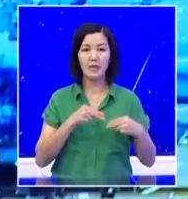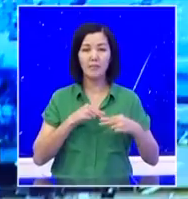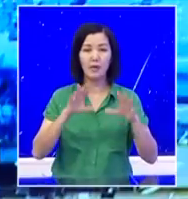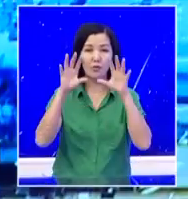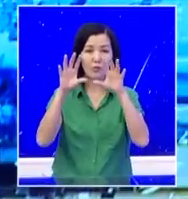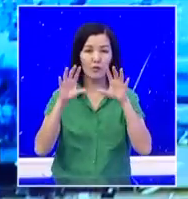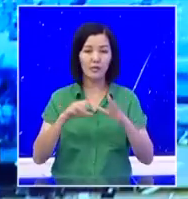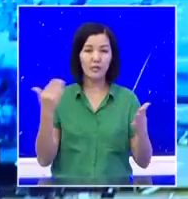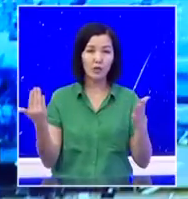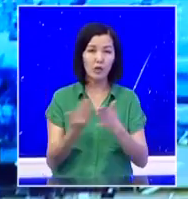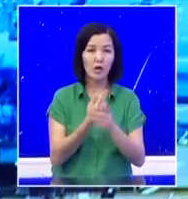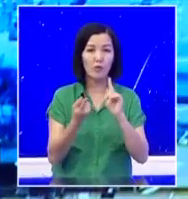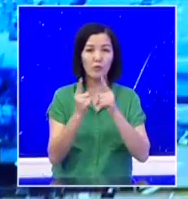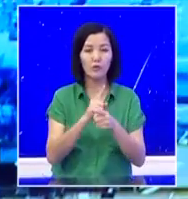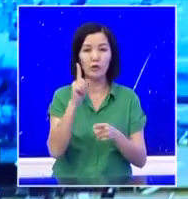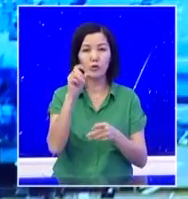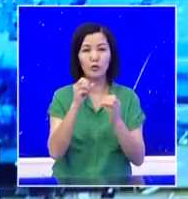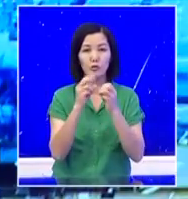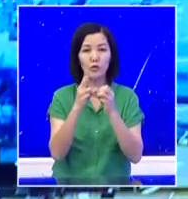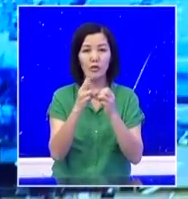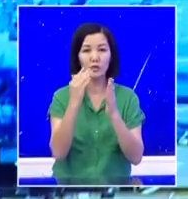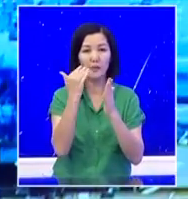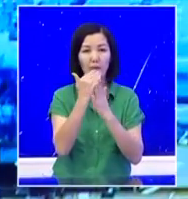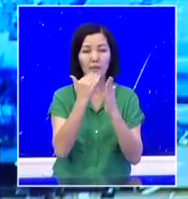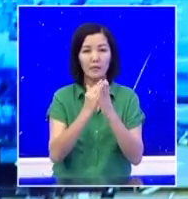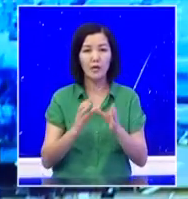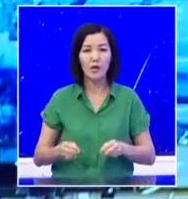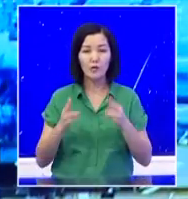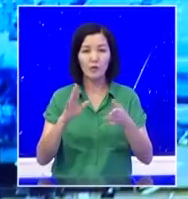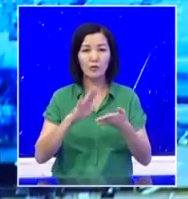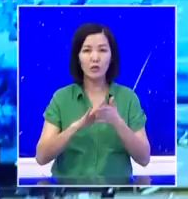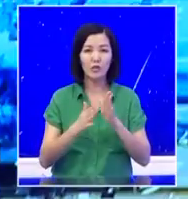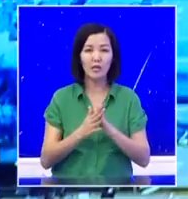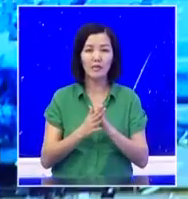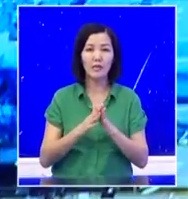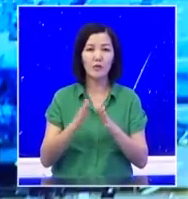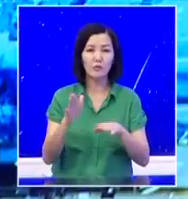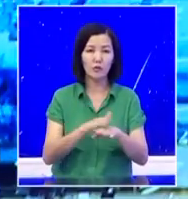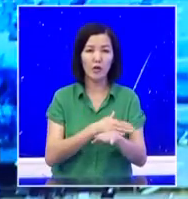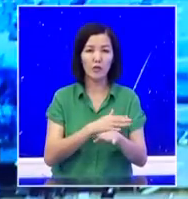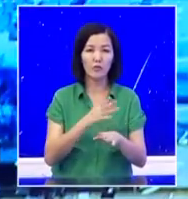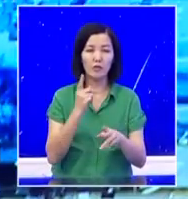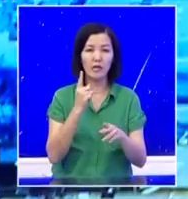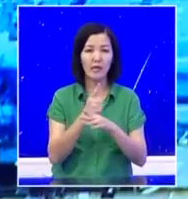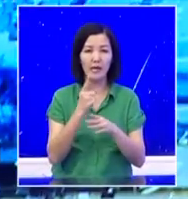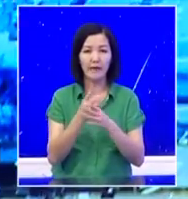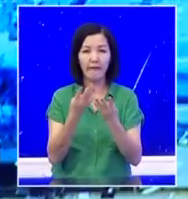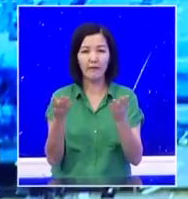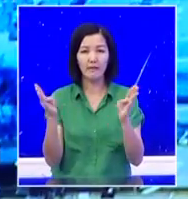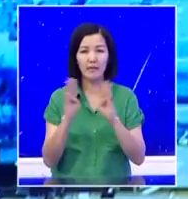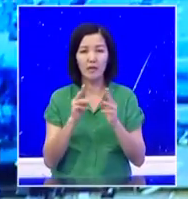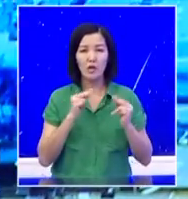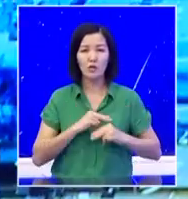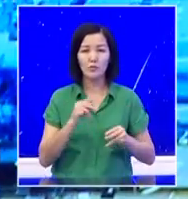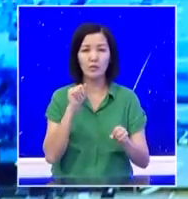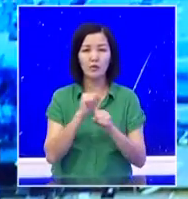Еңбек кодексінде жаңа өзгеріс, 12-ші бабына төтенше жағдай, артынша ұзаққа созылған карантин салдарынан жұмыстары